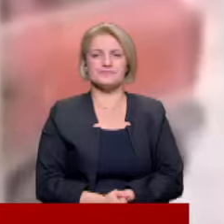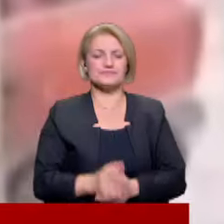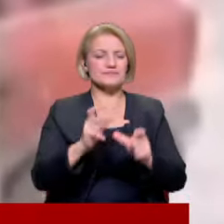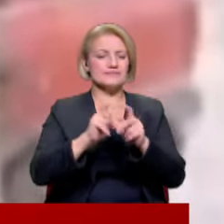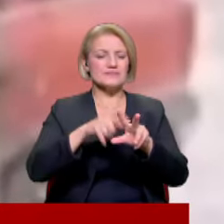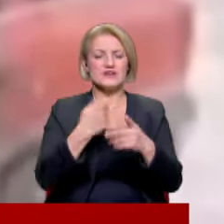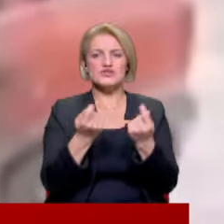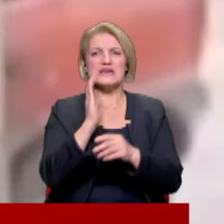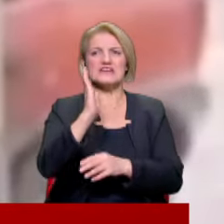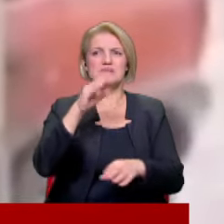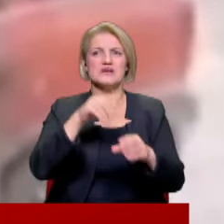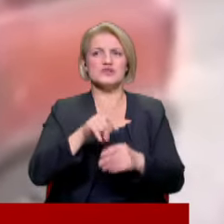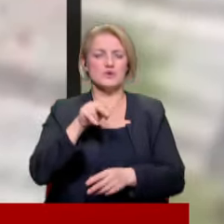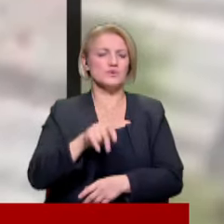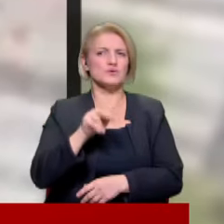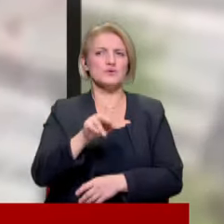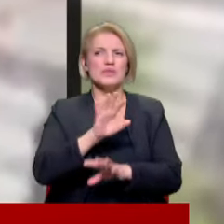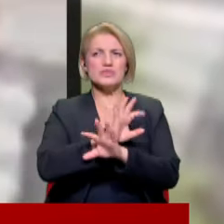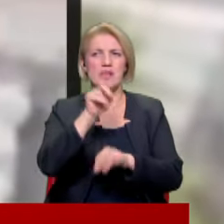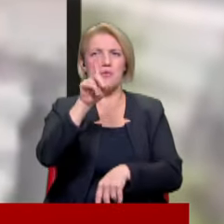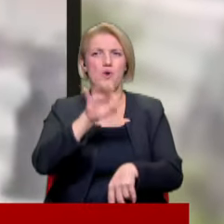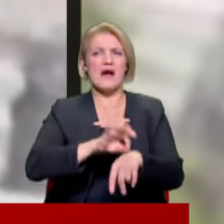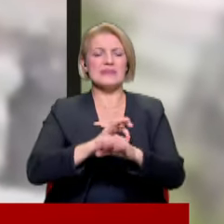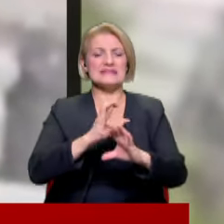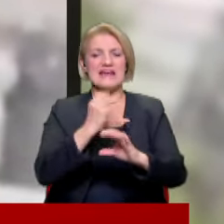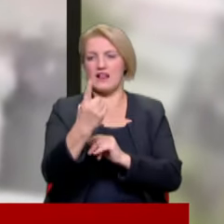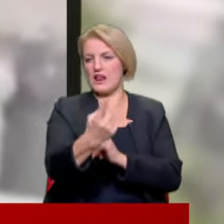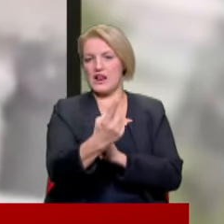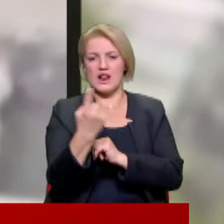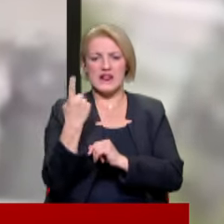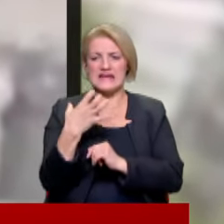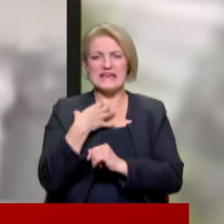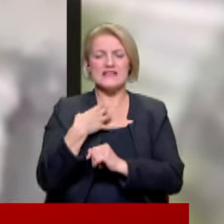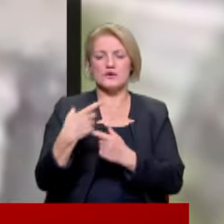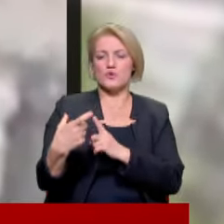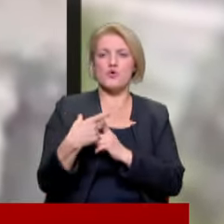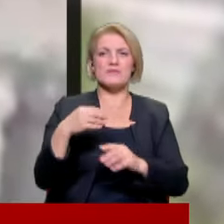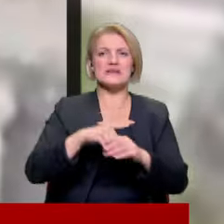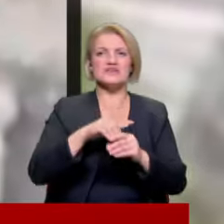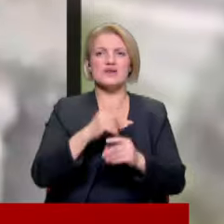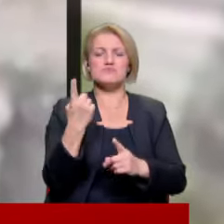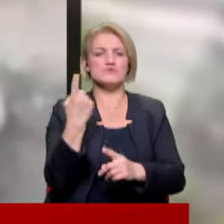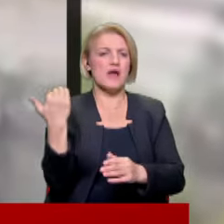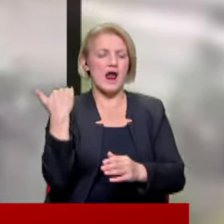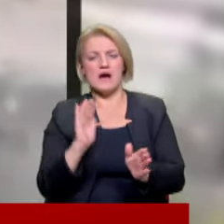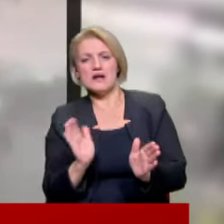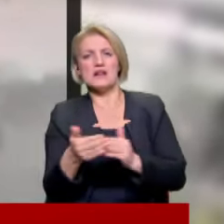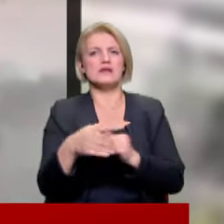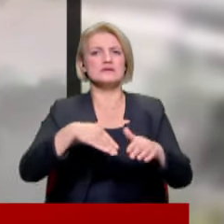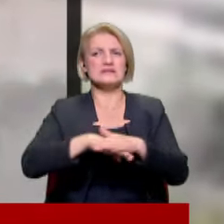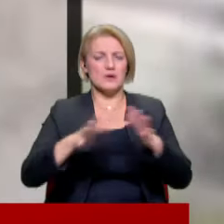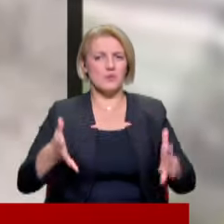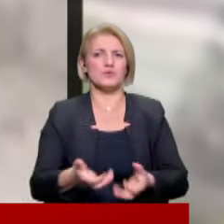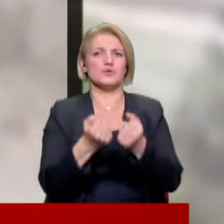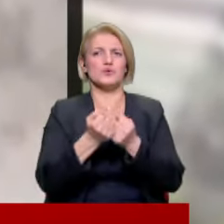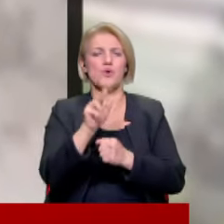G.Y. işe gitmek için yoldaydı. Tam o anda da servisi geldi. Kendisini korumak için minibüsün arkasına saklandı,